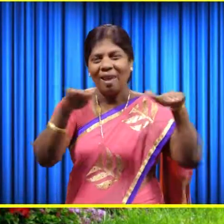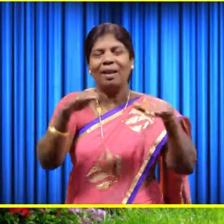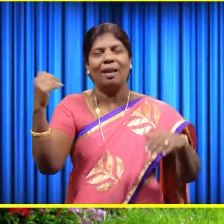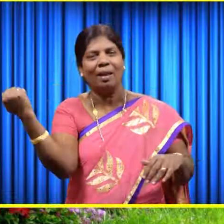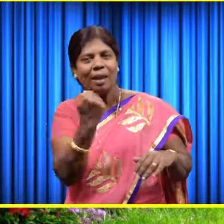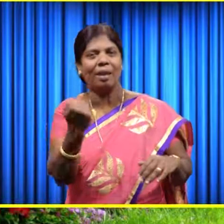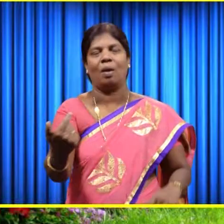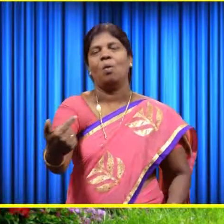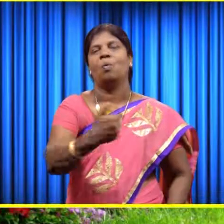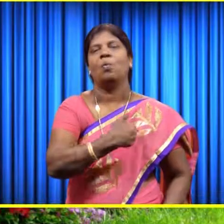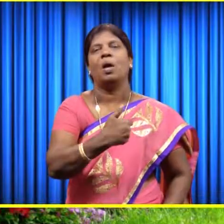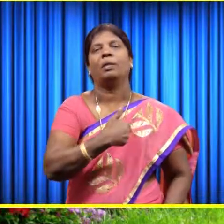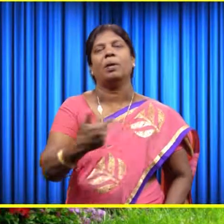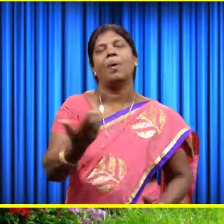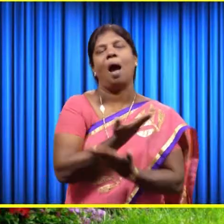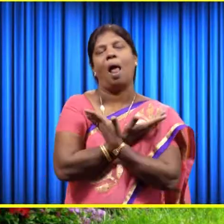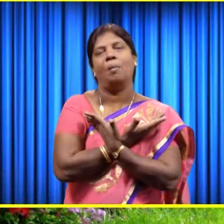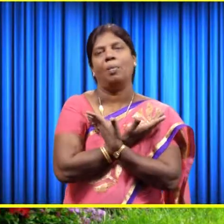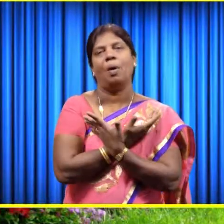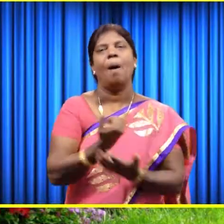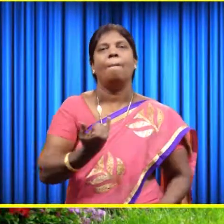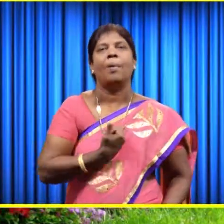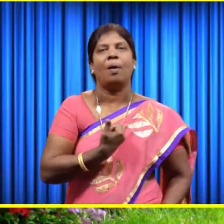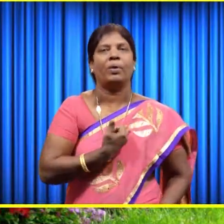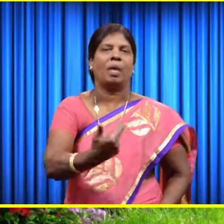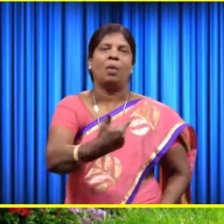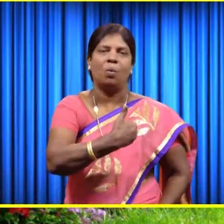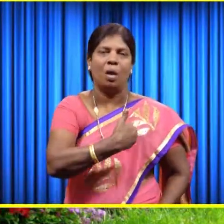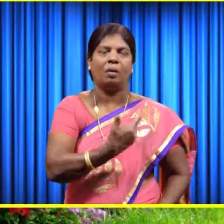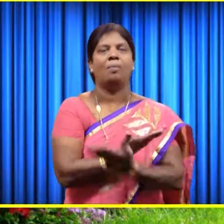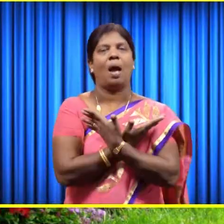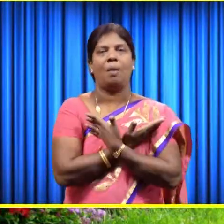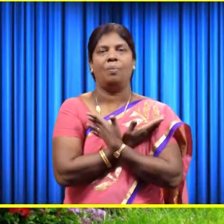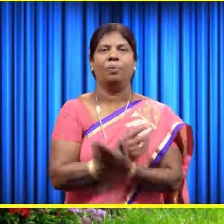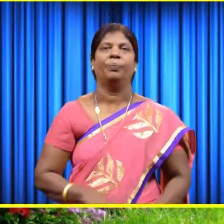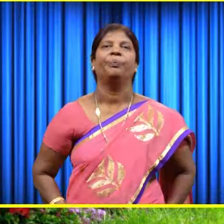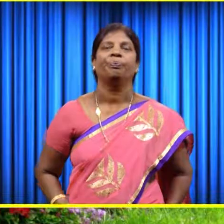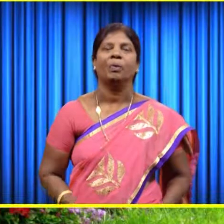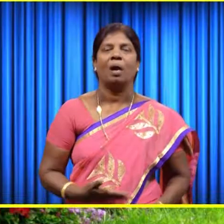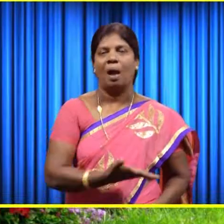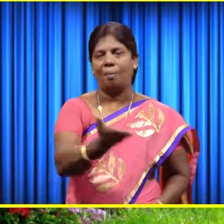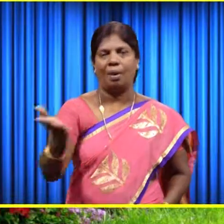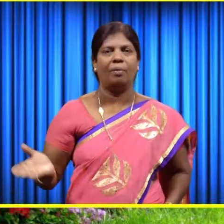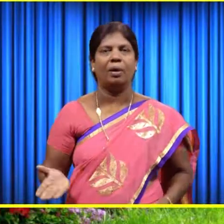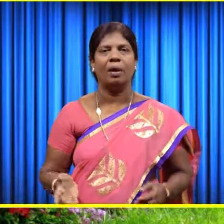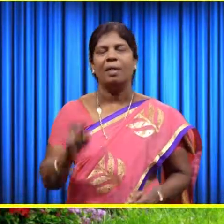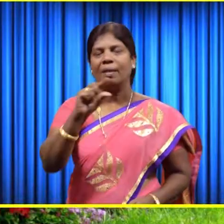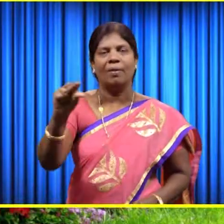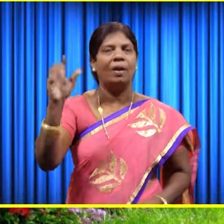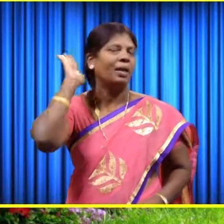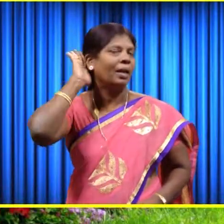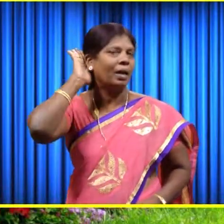அவனுக்கு உணர்த்தும் ஒரு அன்பு, பாவத்தை உணர்த்தும் ஒரு அன்பு. அருமையான நண்பனே, இந்த